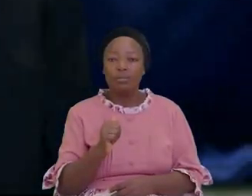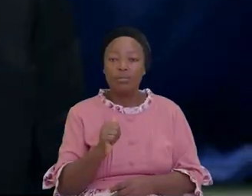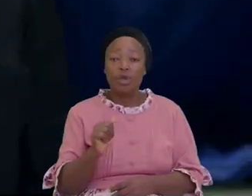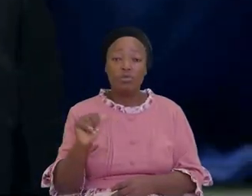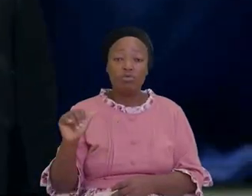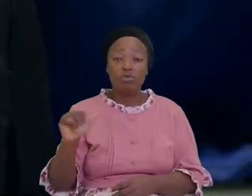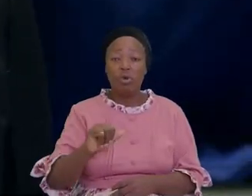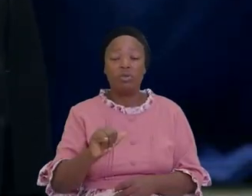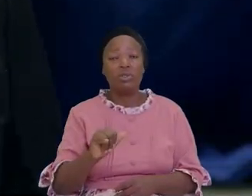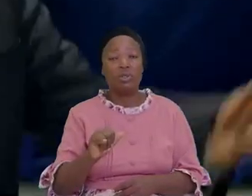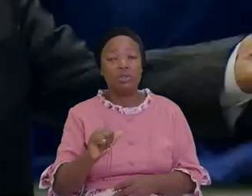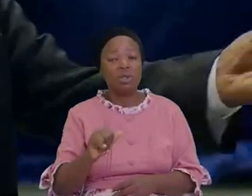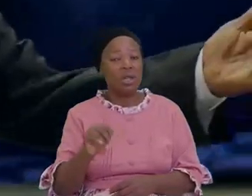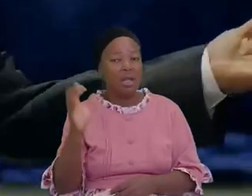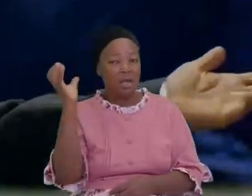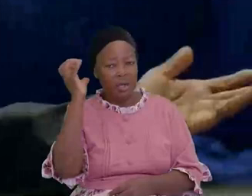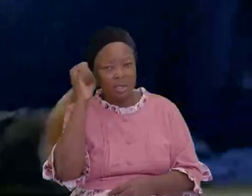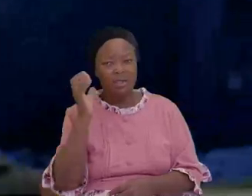Écoutez simplement.